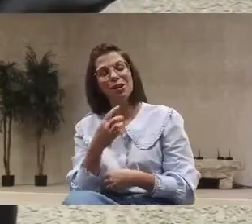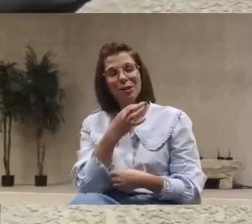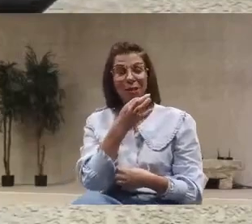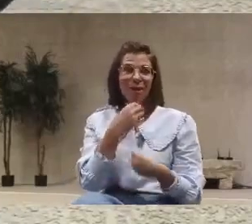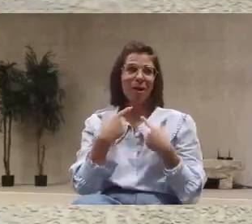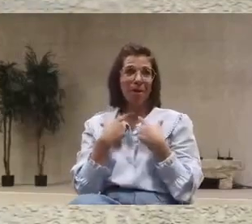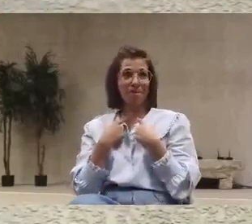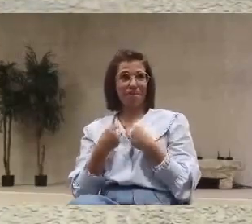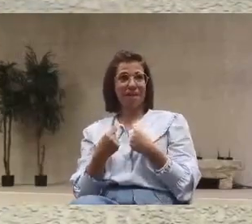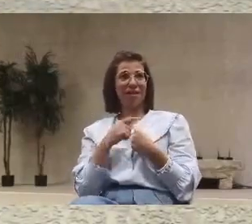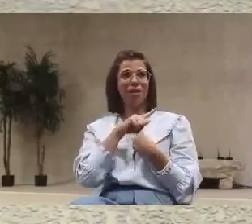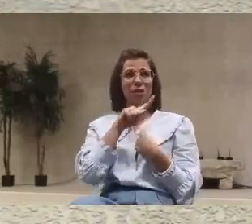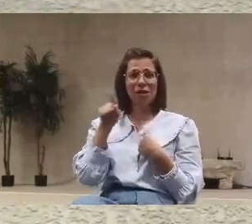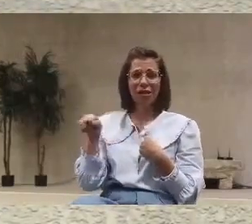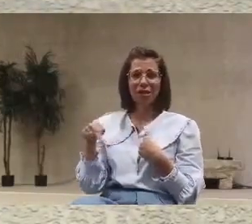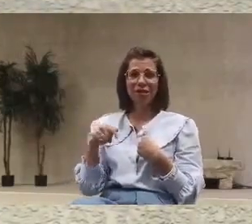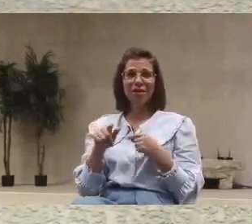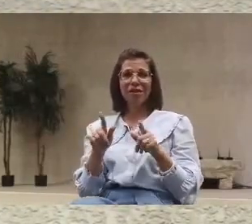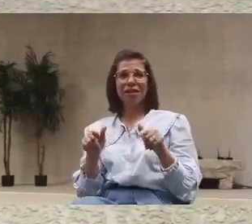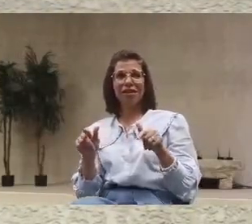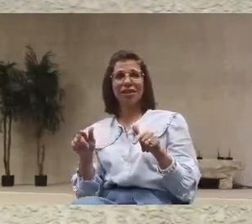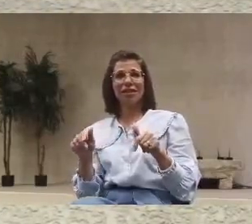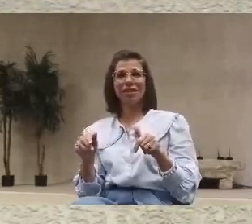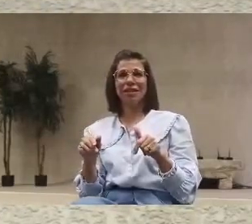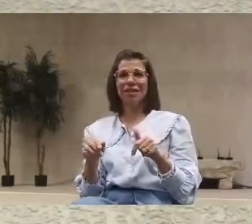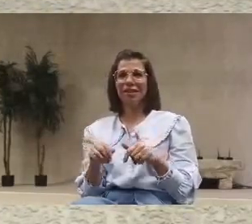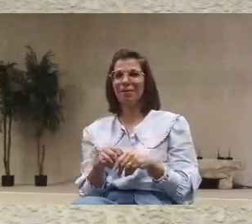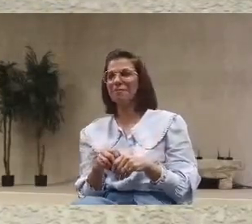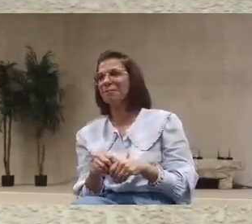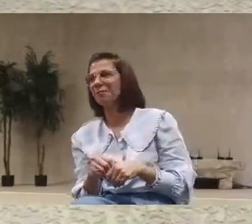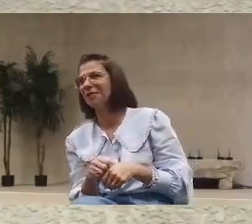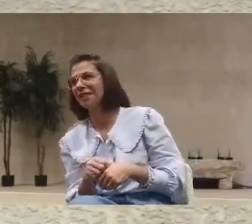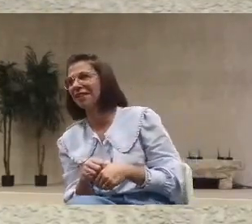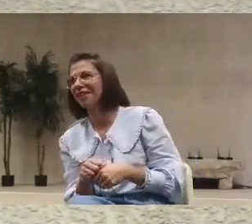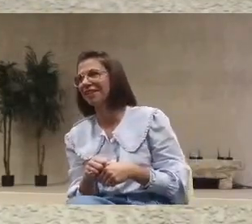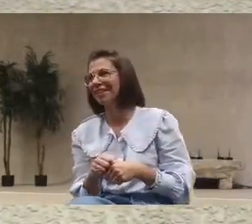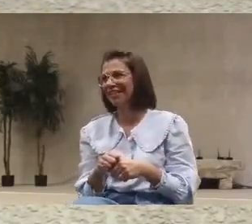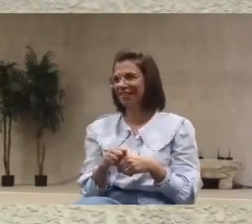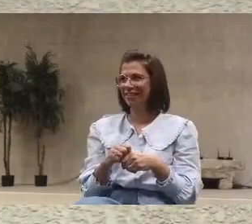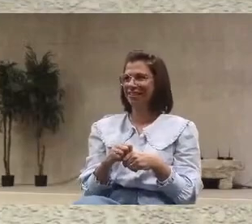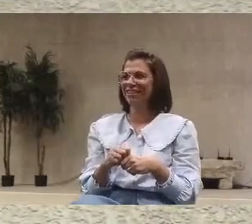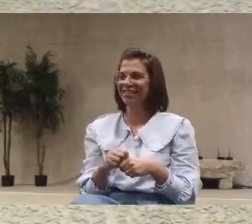il fait trop chaud je me dis mais pourquoi ce matin ils sont si amorphes